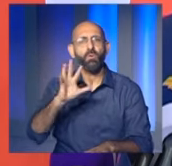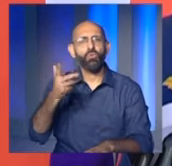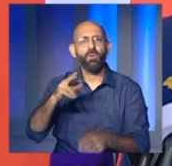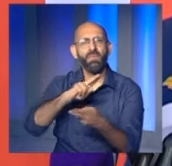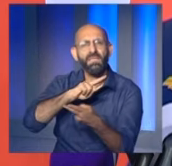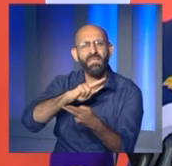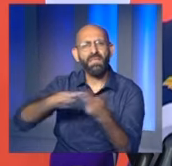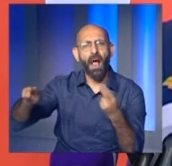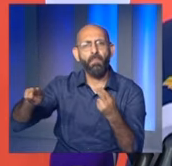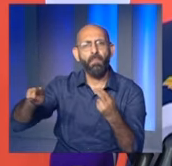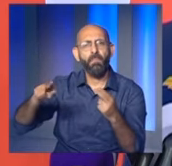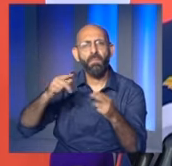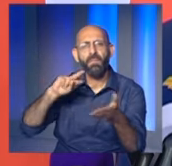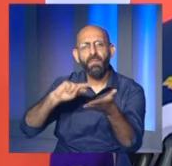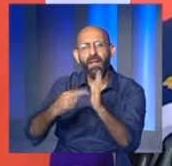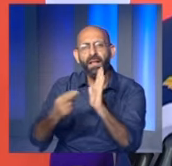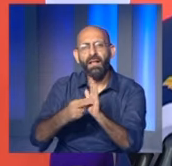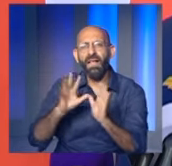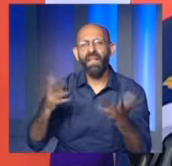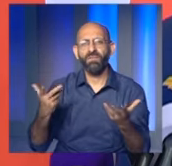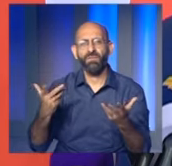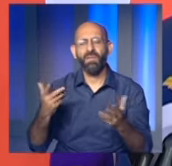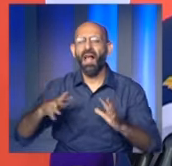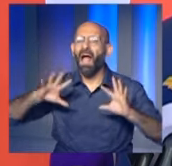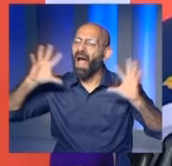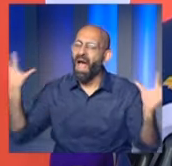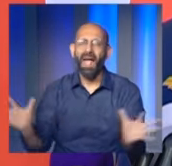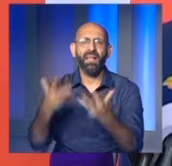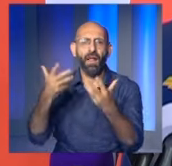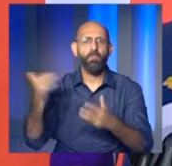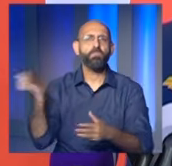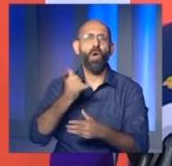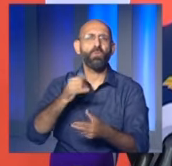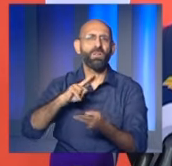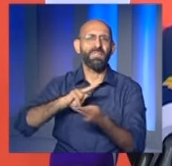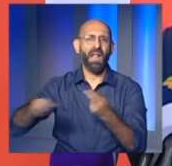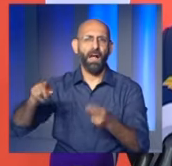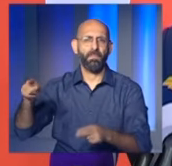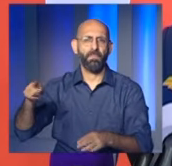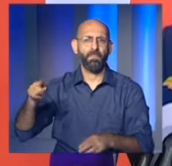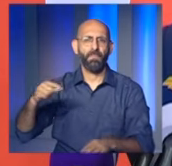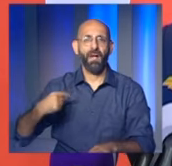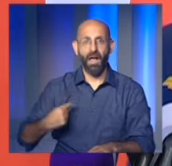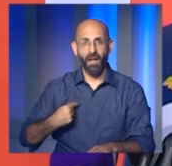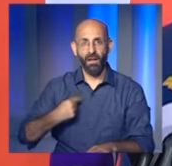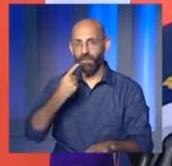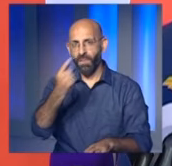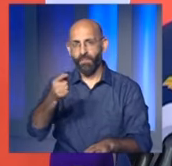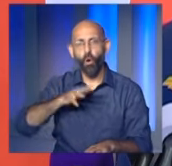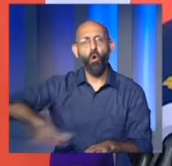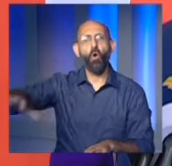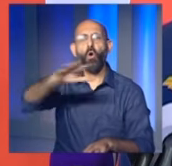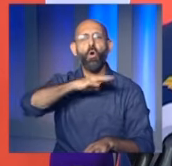نحاول إيجاد صيغة مرنة تؤدي إلى شكل من أشكال